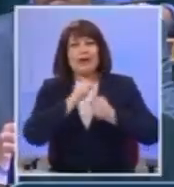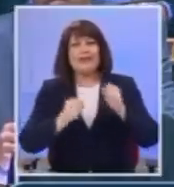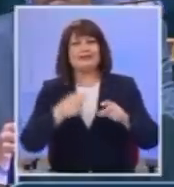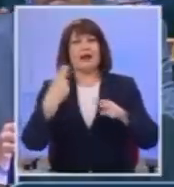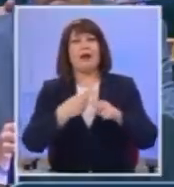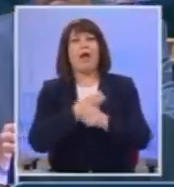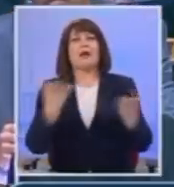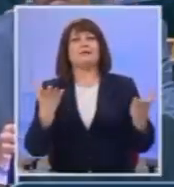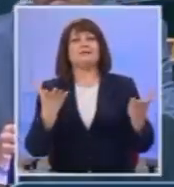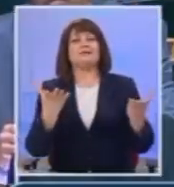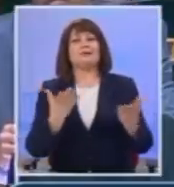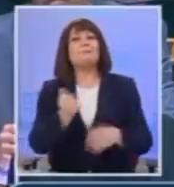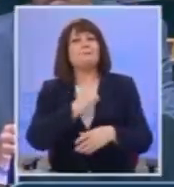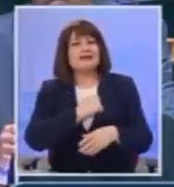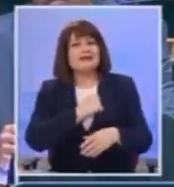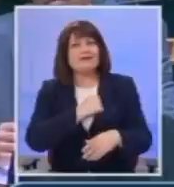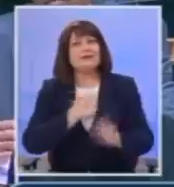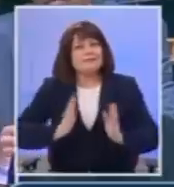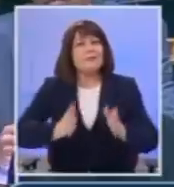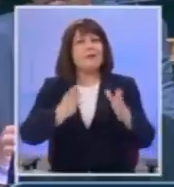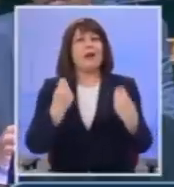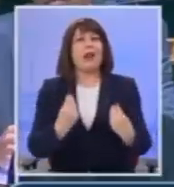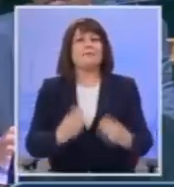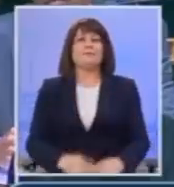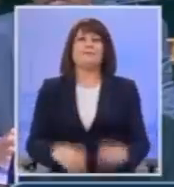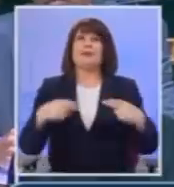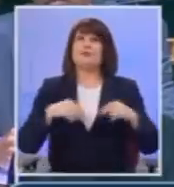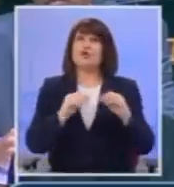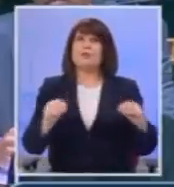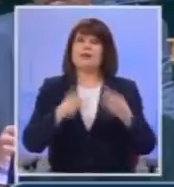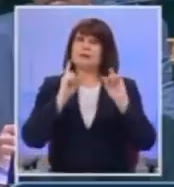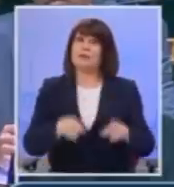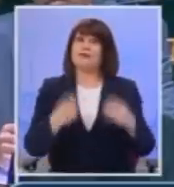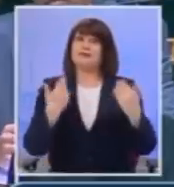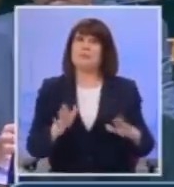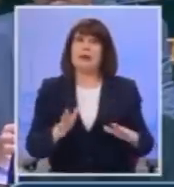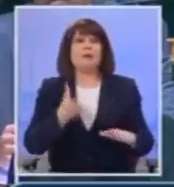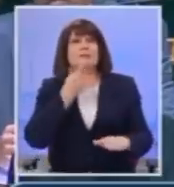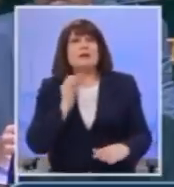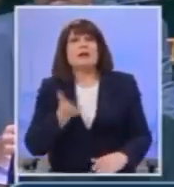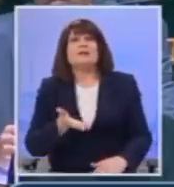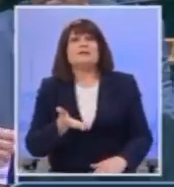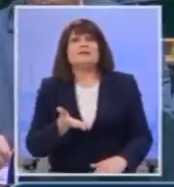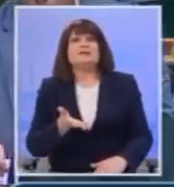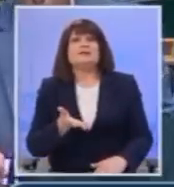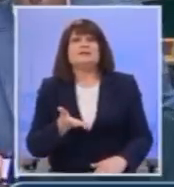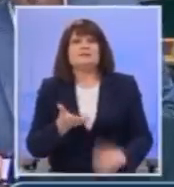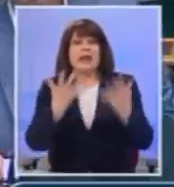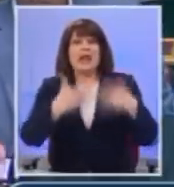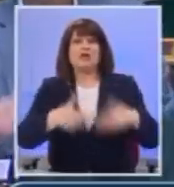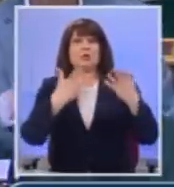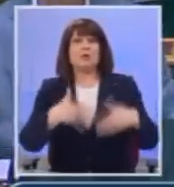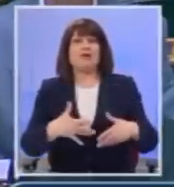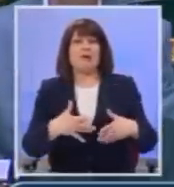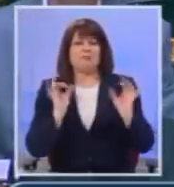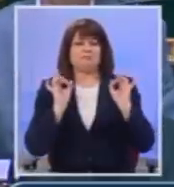σχολείο και πίστευαν ότι θα μπορούσαν να ξεχωρίσουν. Η απόφαση του Υπουργείου να εκμηδενήσει ουσιαστικά τη λειτουργία των πρότυπων